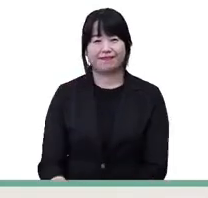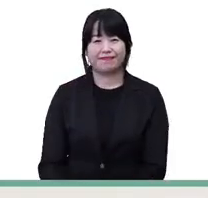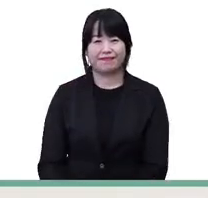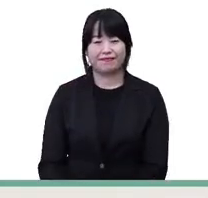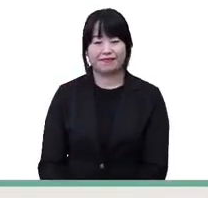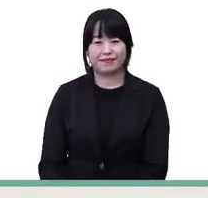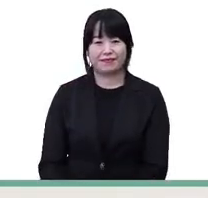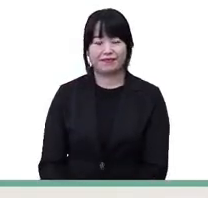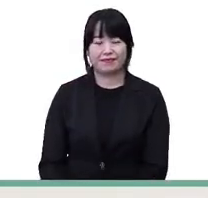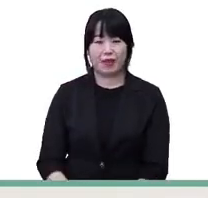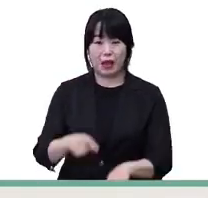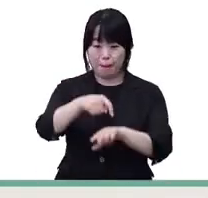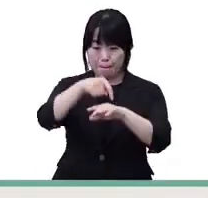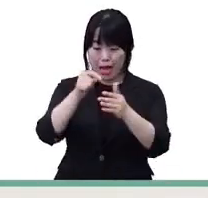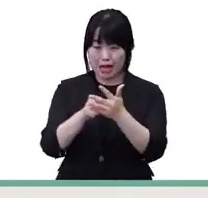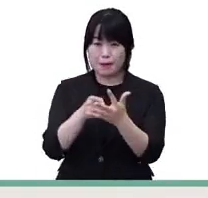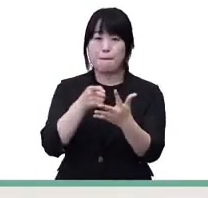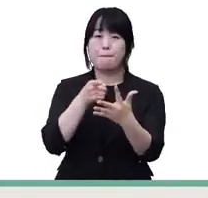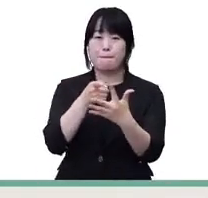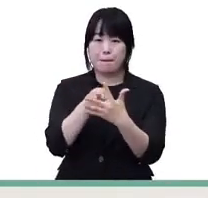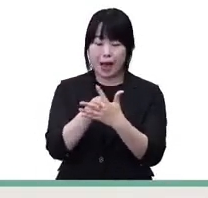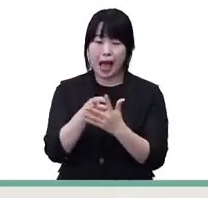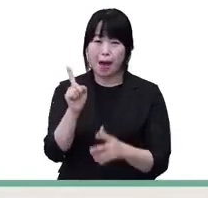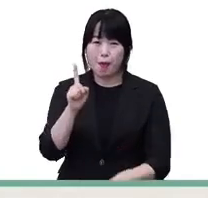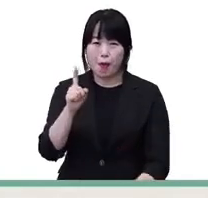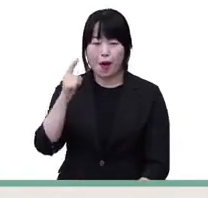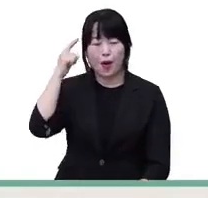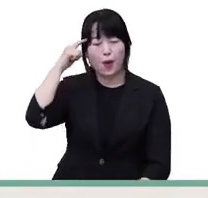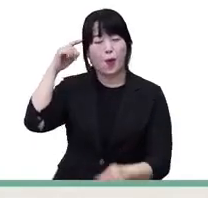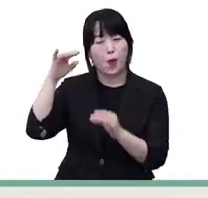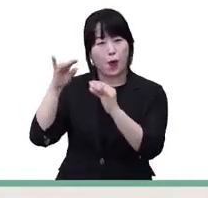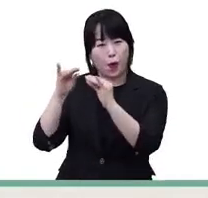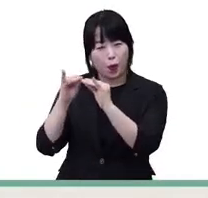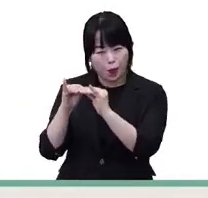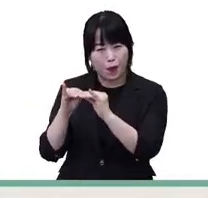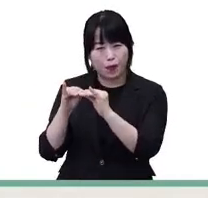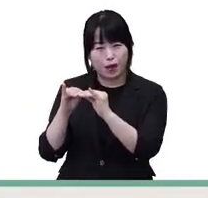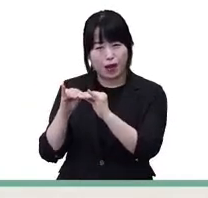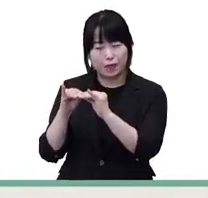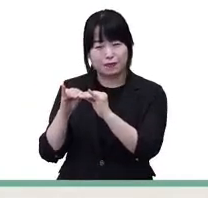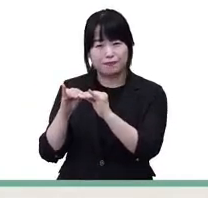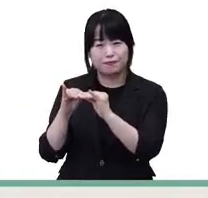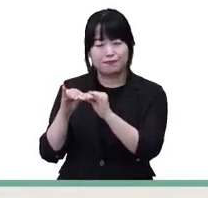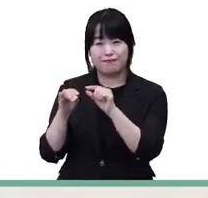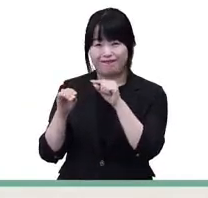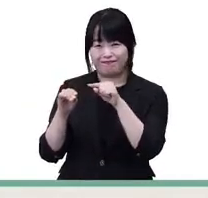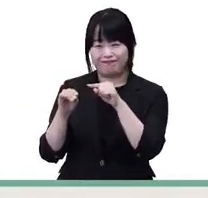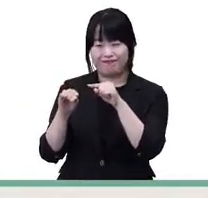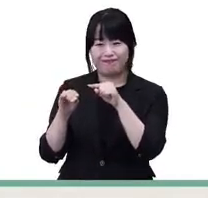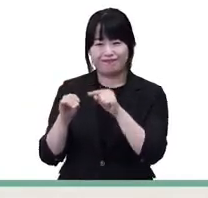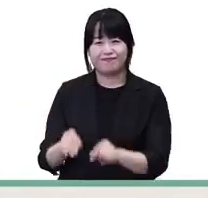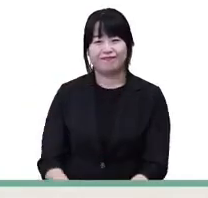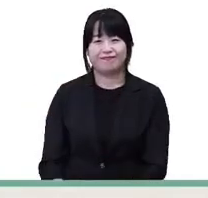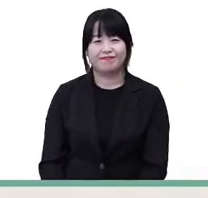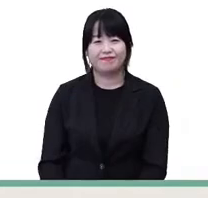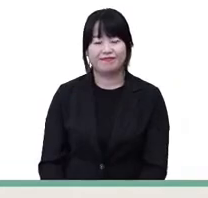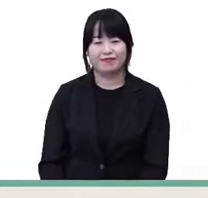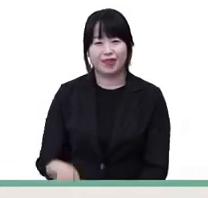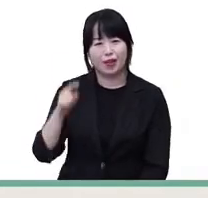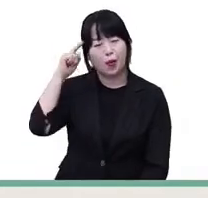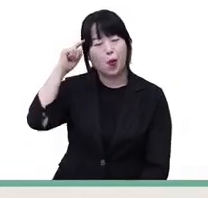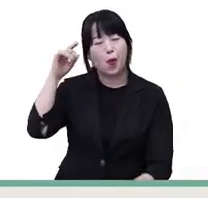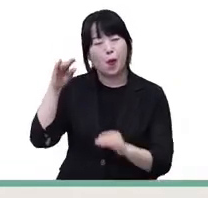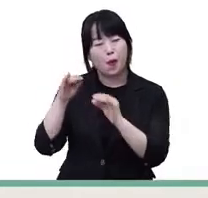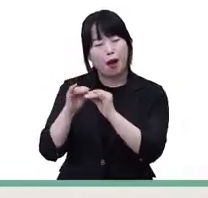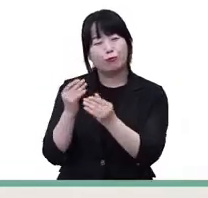근데 이 마음 읽기는 공감 능력에서 굉장히 큰 축을 차지하고 있어요. 그래서 우리가 공감해